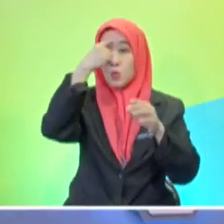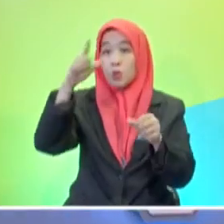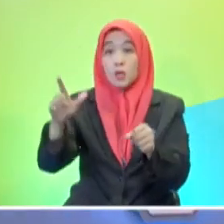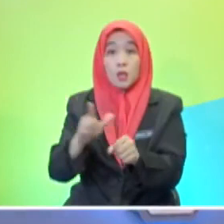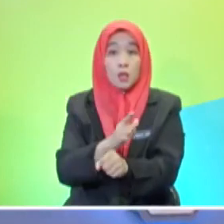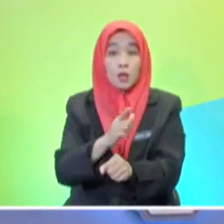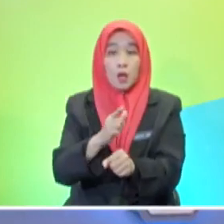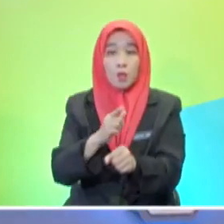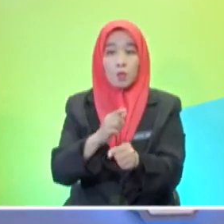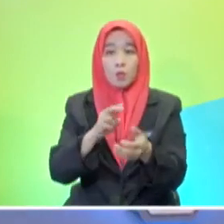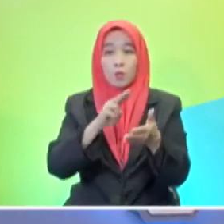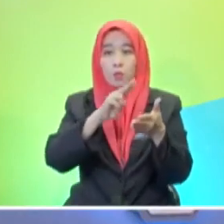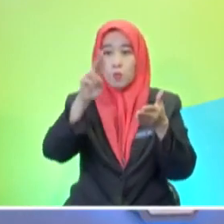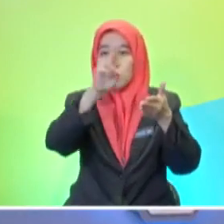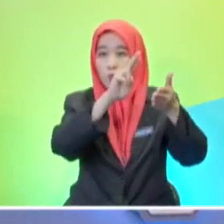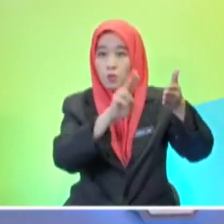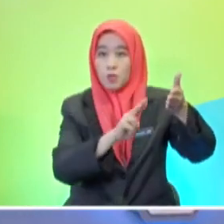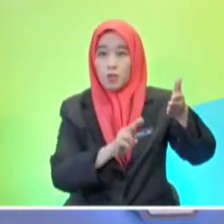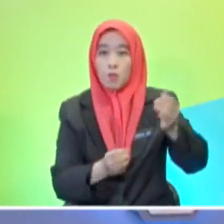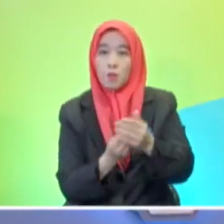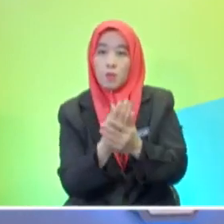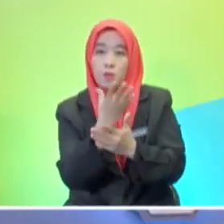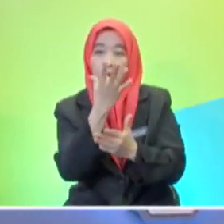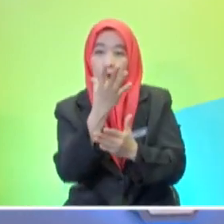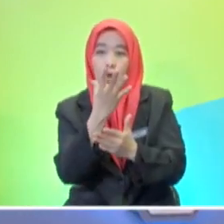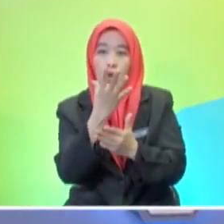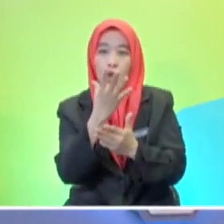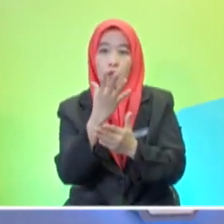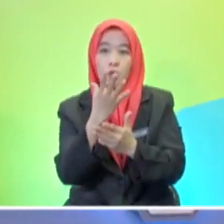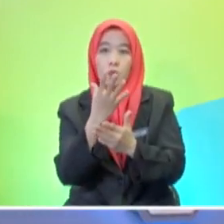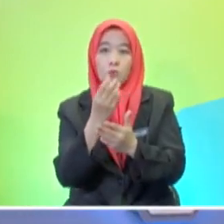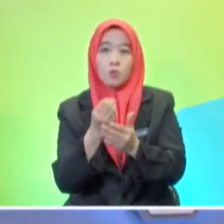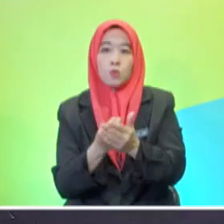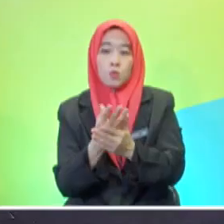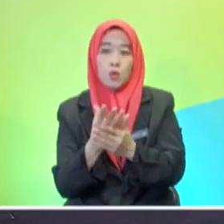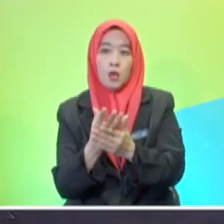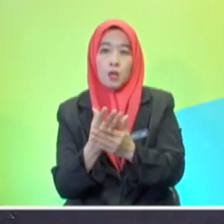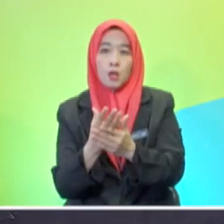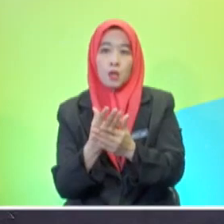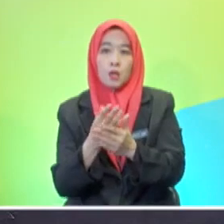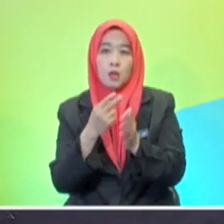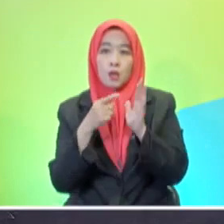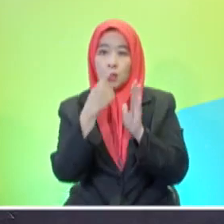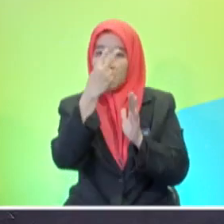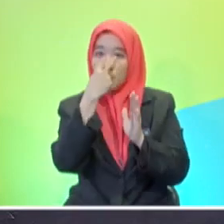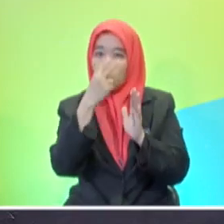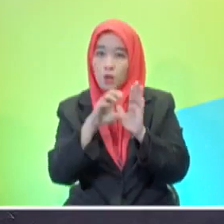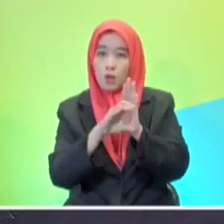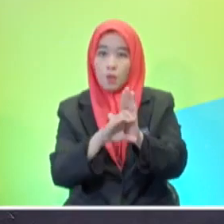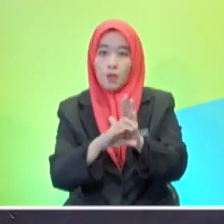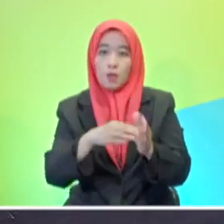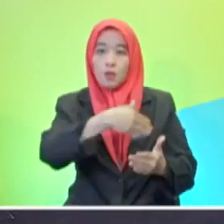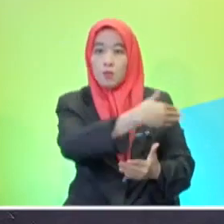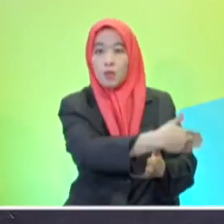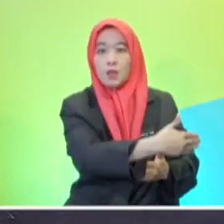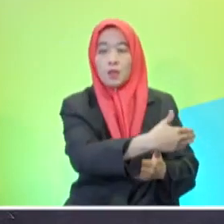urutan tumbesaran tumbuhan melalui gambar dan perkataan yang berada di sebelah Syafika sebelah kanan tu. Okay. Boleh tak? Boleh, cikgu.